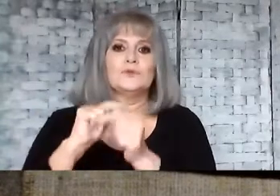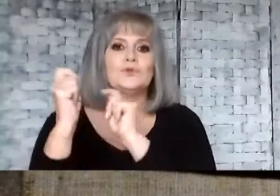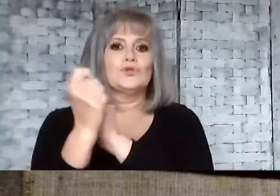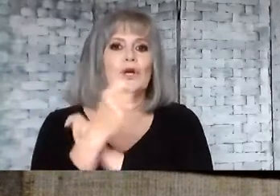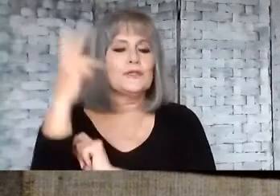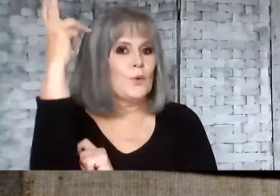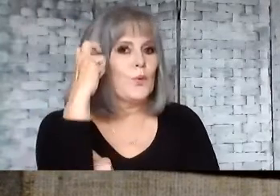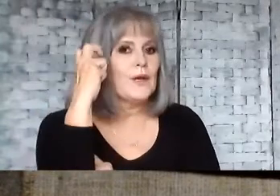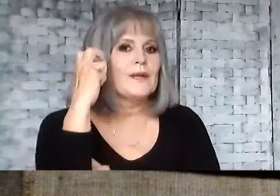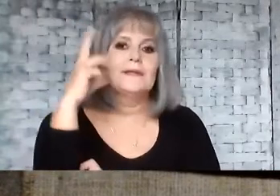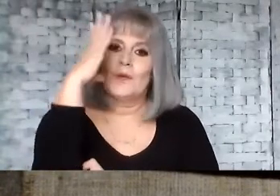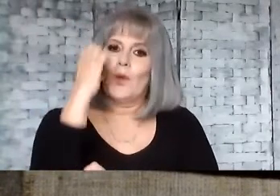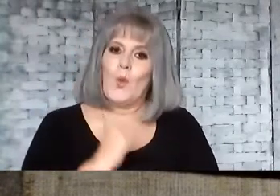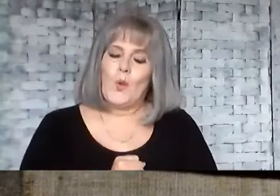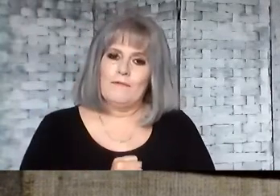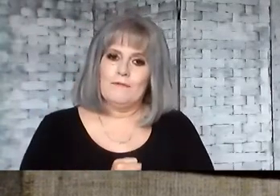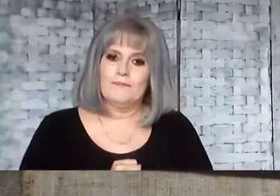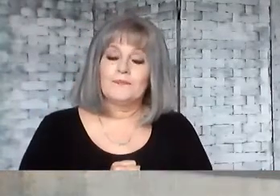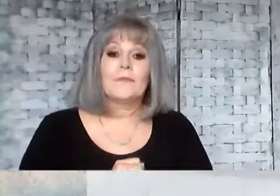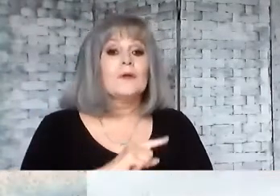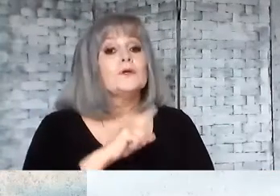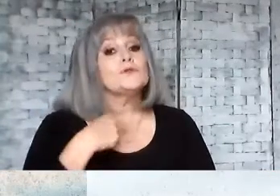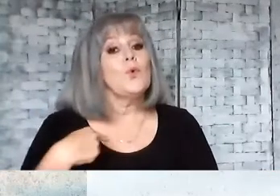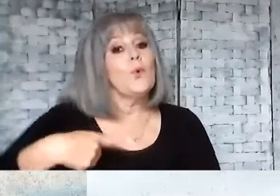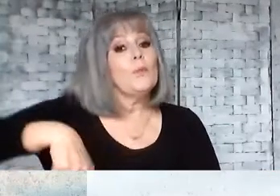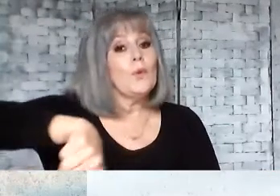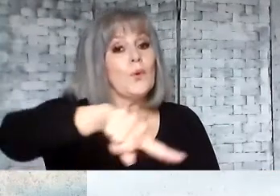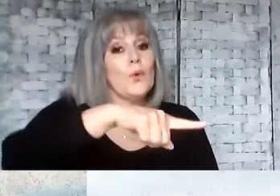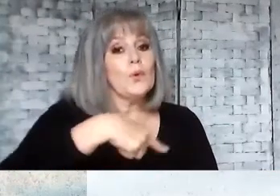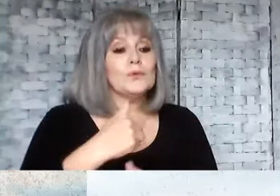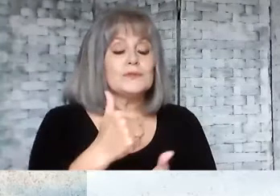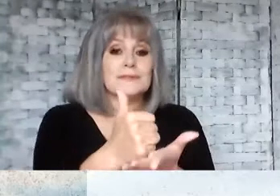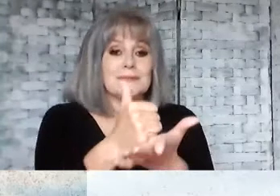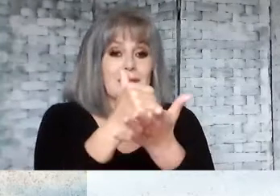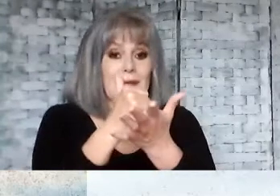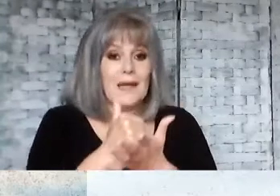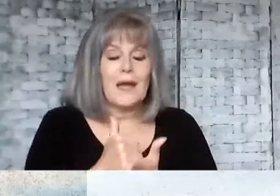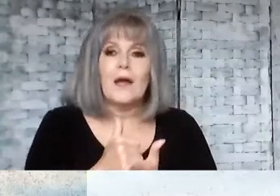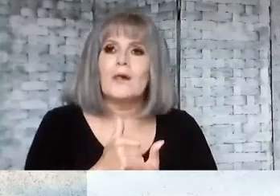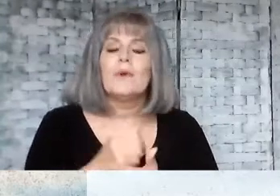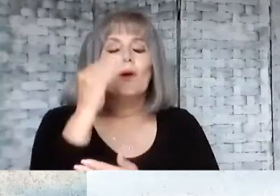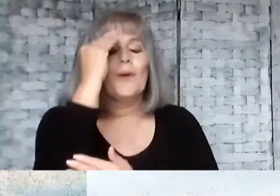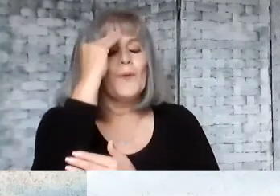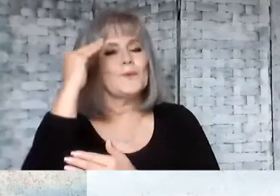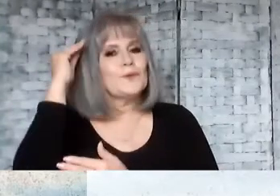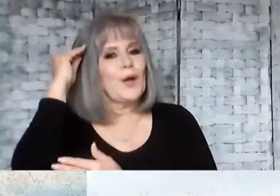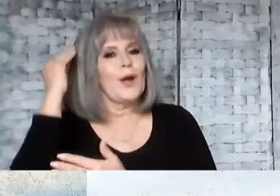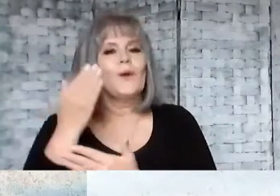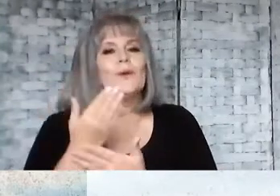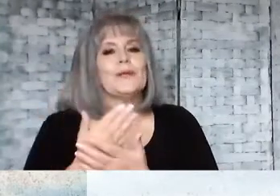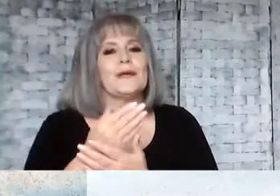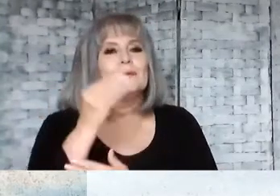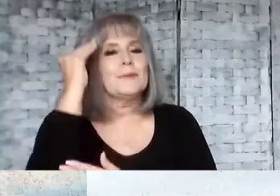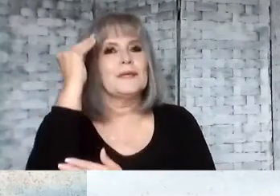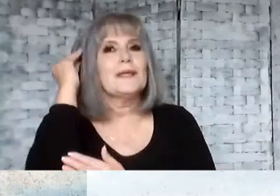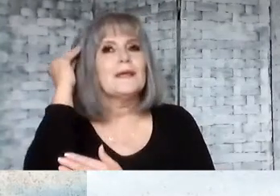geloof. Amen. So om ons te help om net die story te leer ken, onthou herinnering is 'n goeie ding,